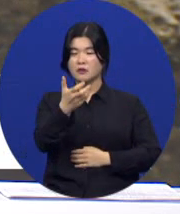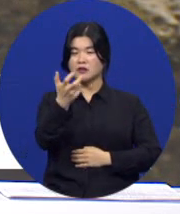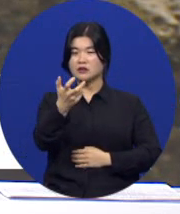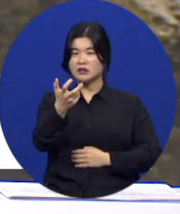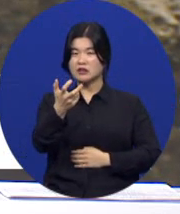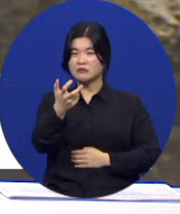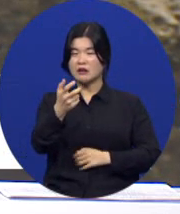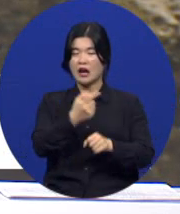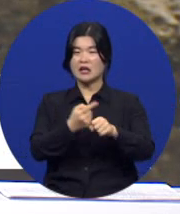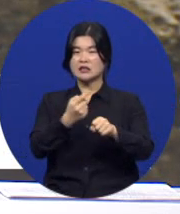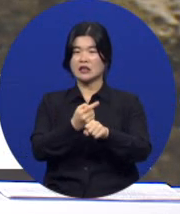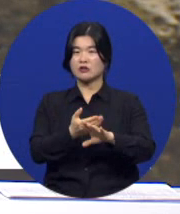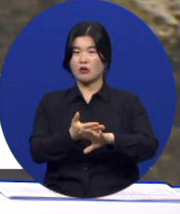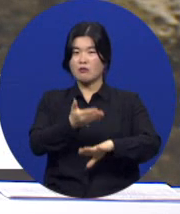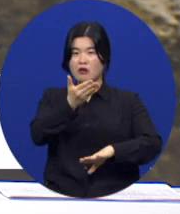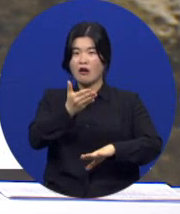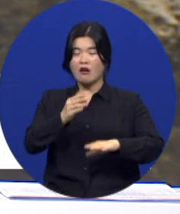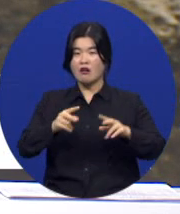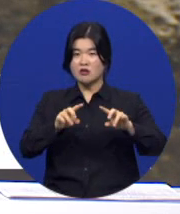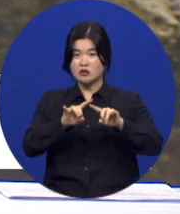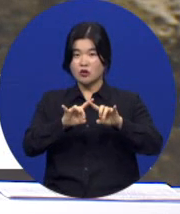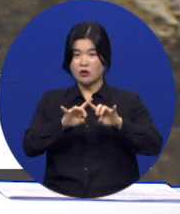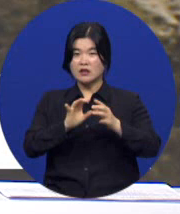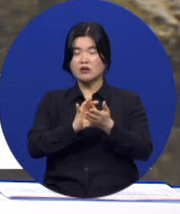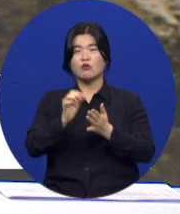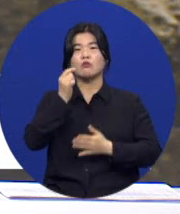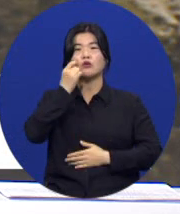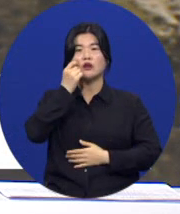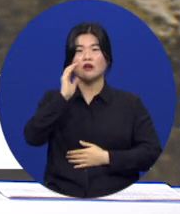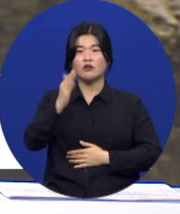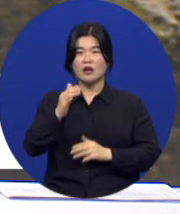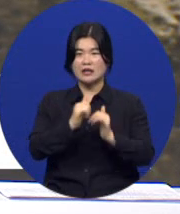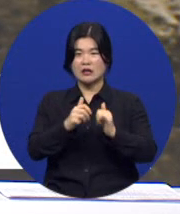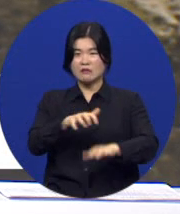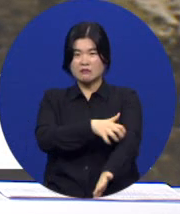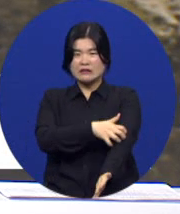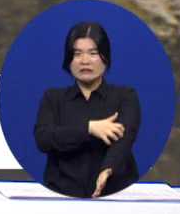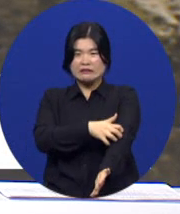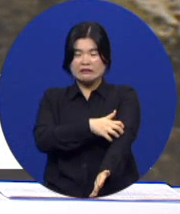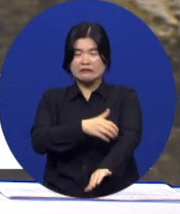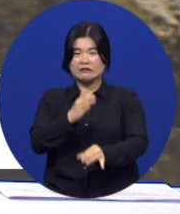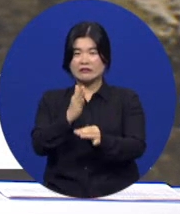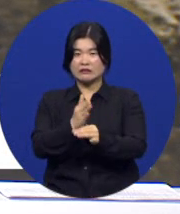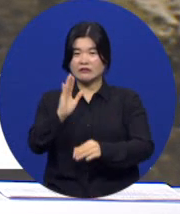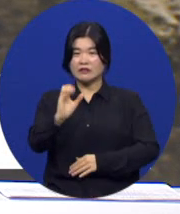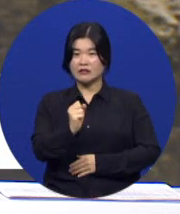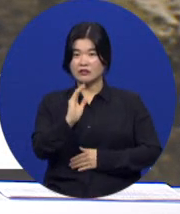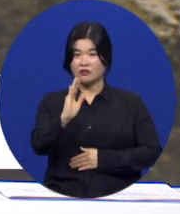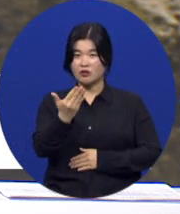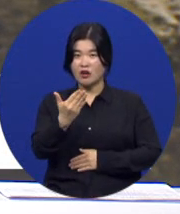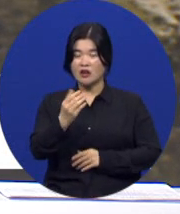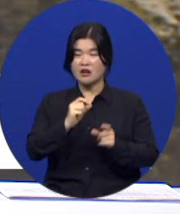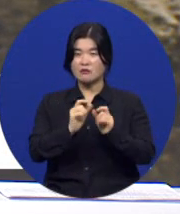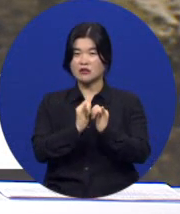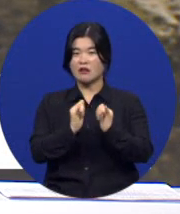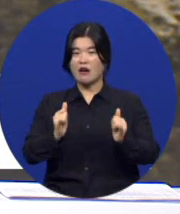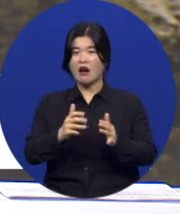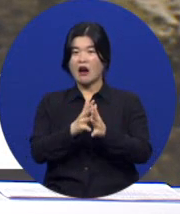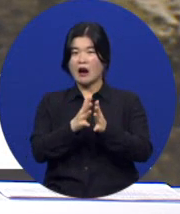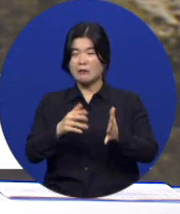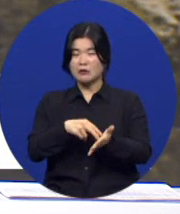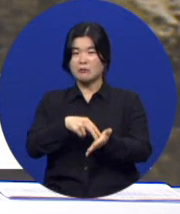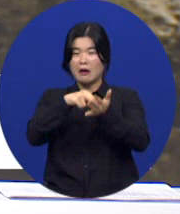가구가 1시간 넘게 전기 공급이 끊겨 주민들이 큰 불편을 겪었는데 요 일부 주민들은 아파트